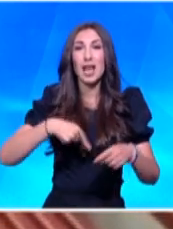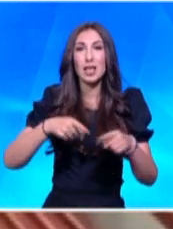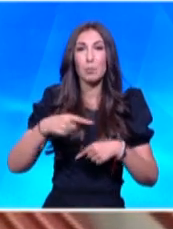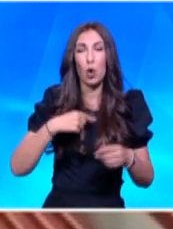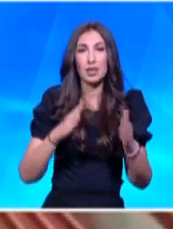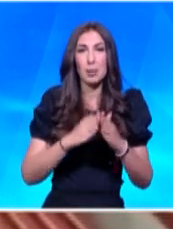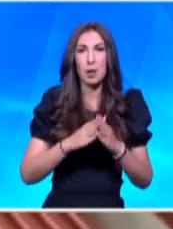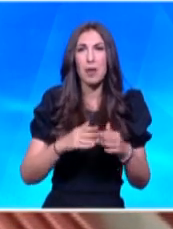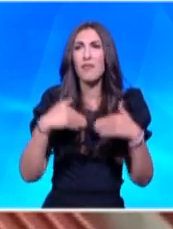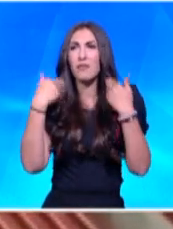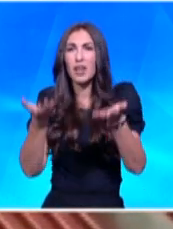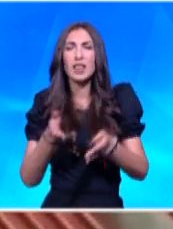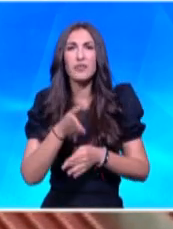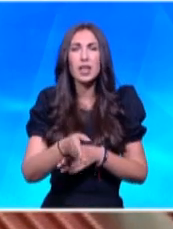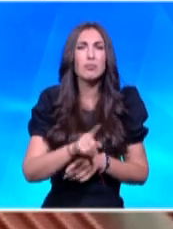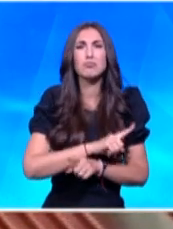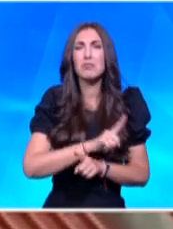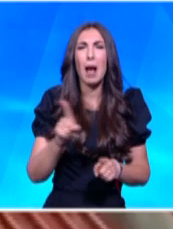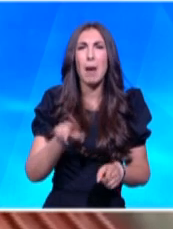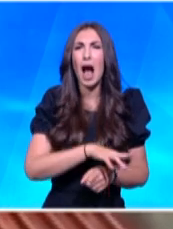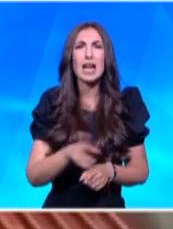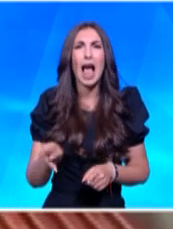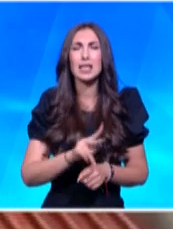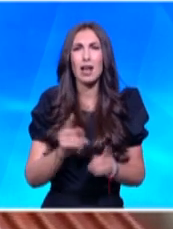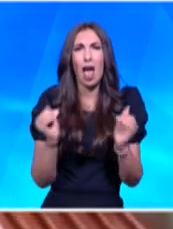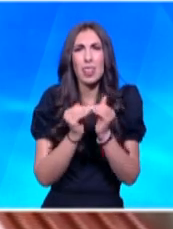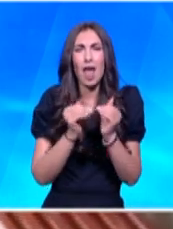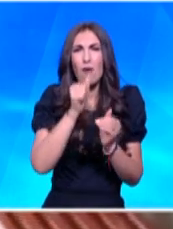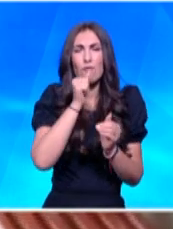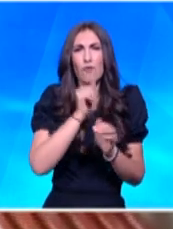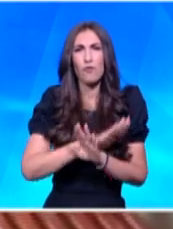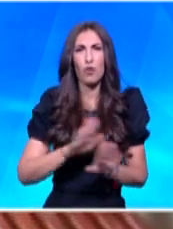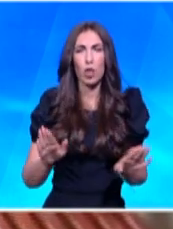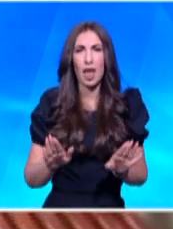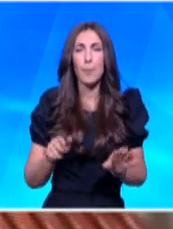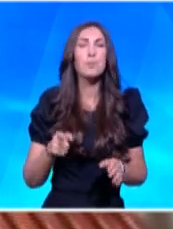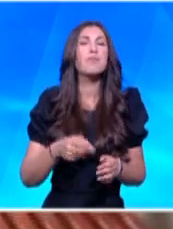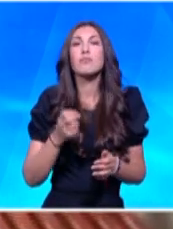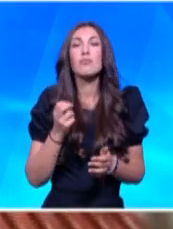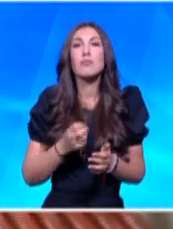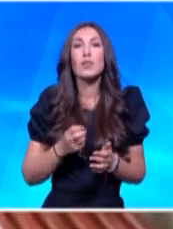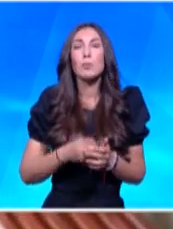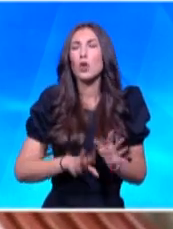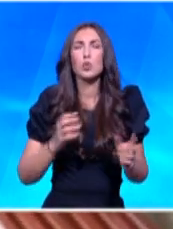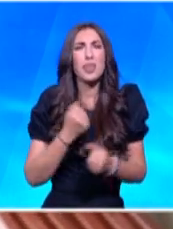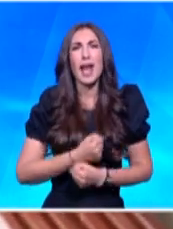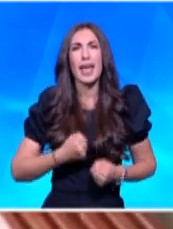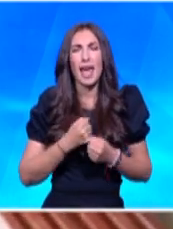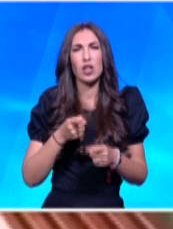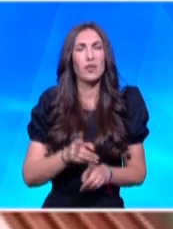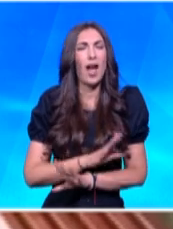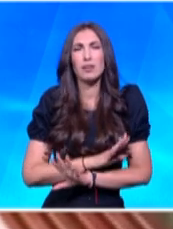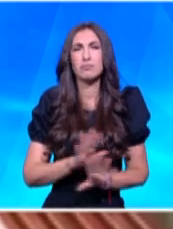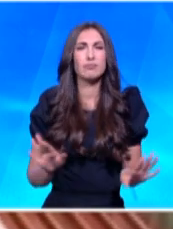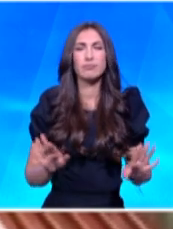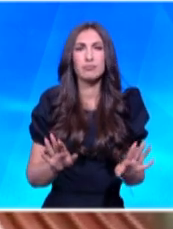няма никаква разлика в нивото на водата. Просто трагедия от всякъде. И това